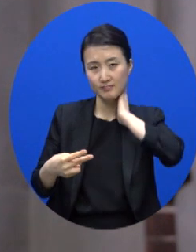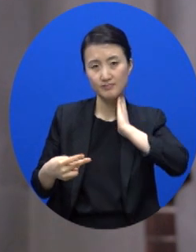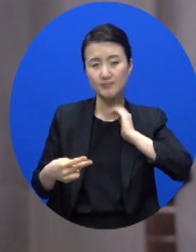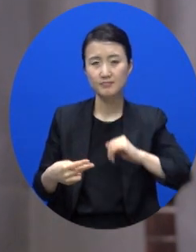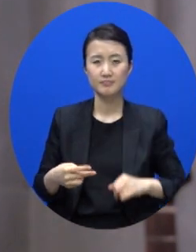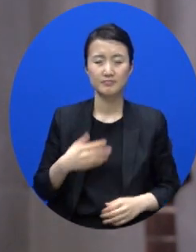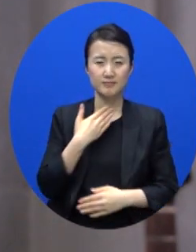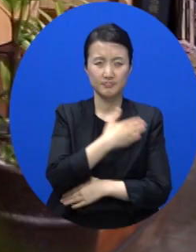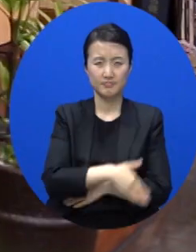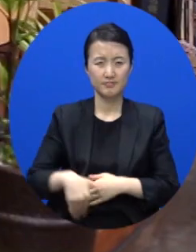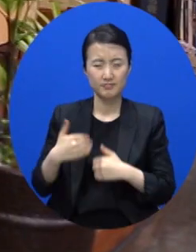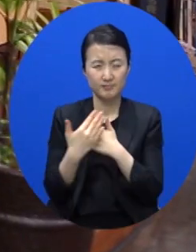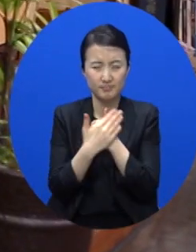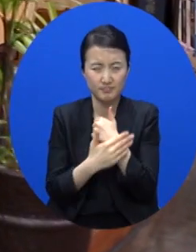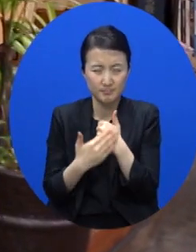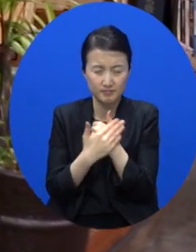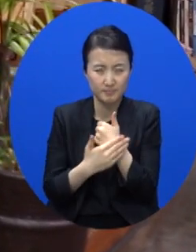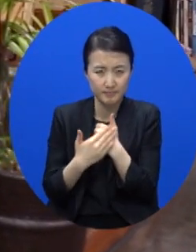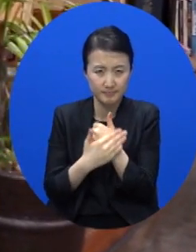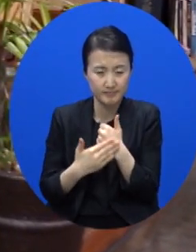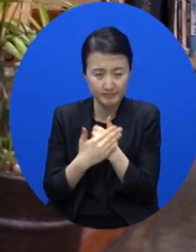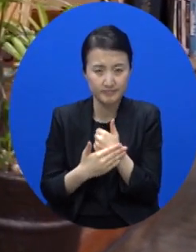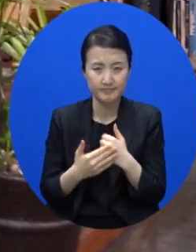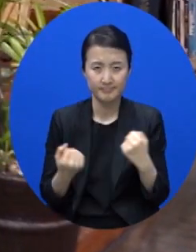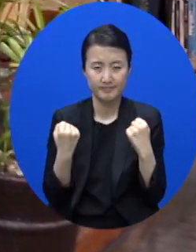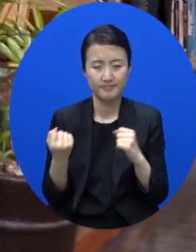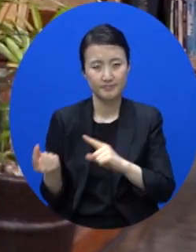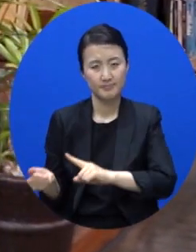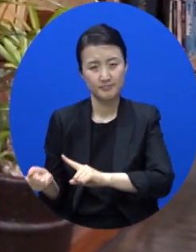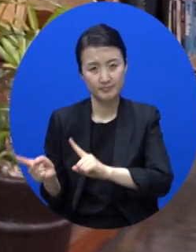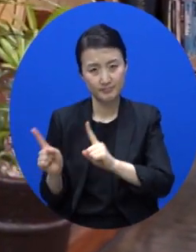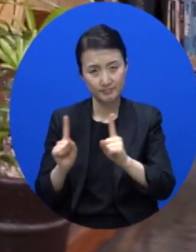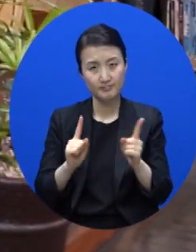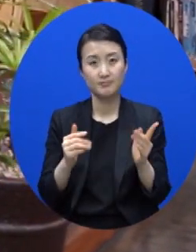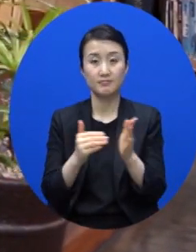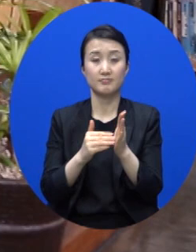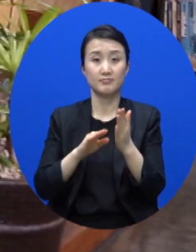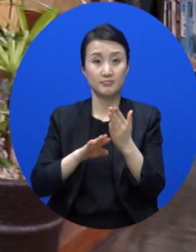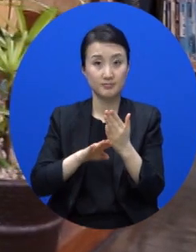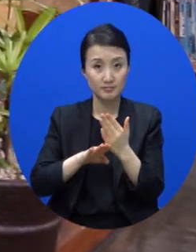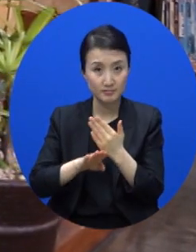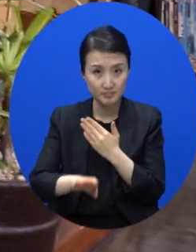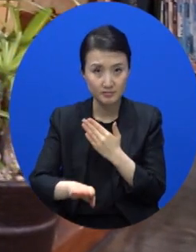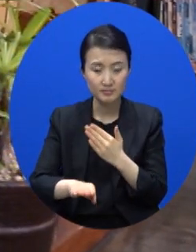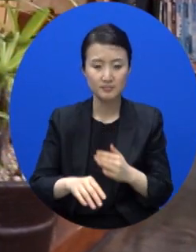요양을 했습니다. 그러고 난 다음에 다시